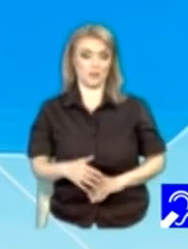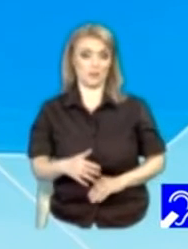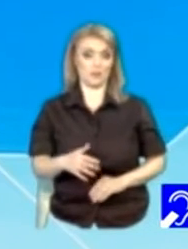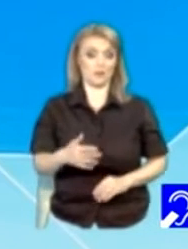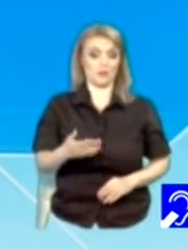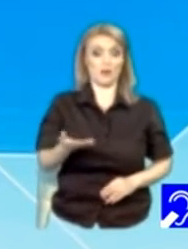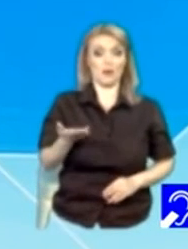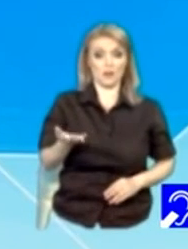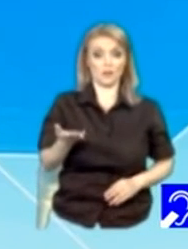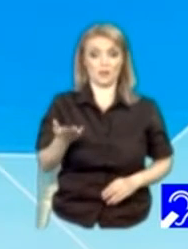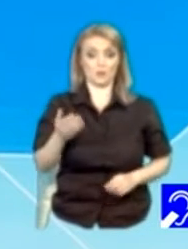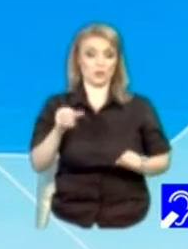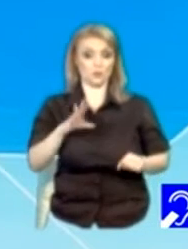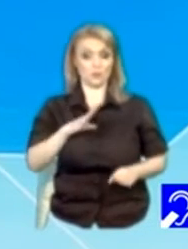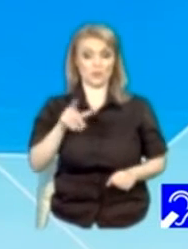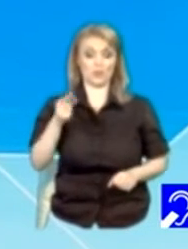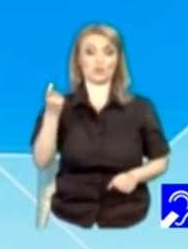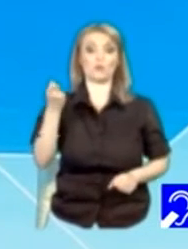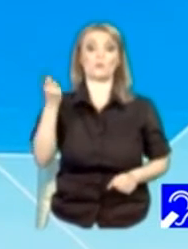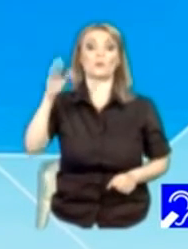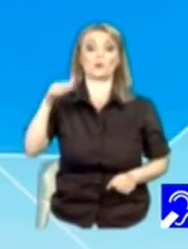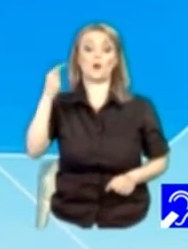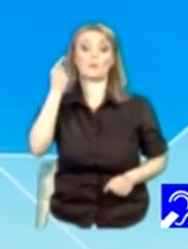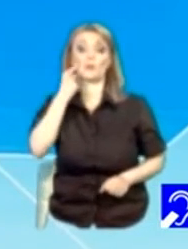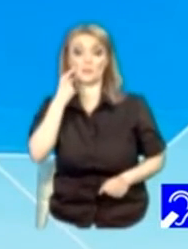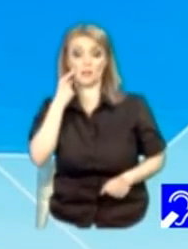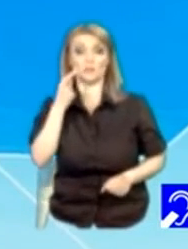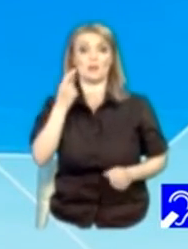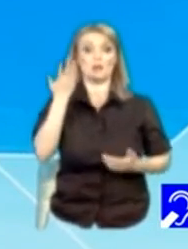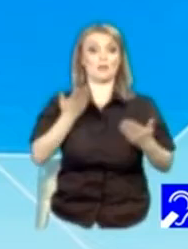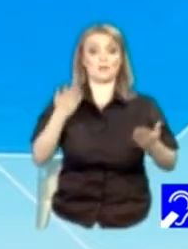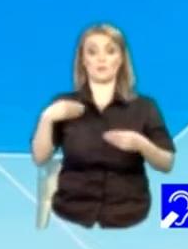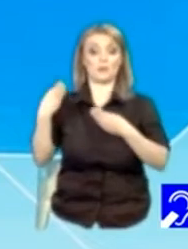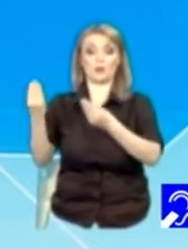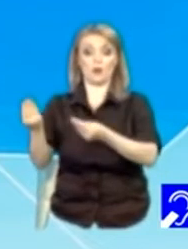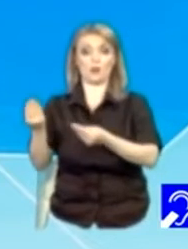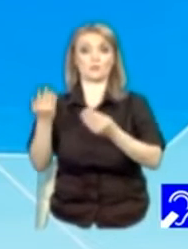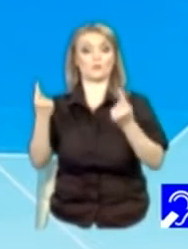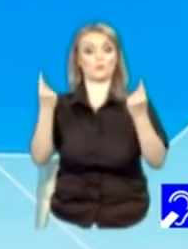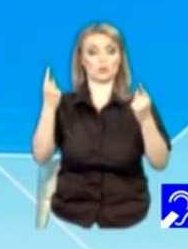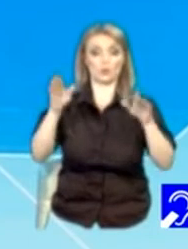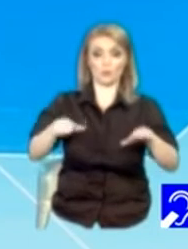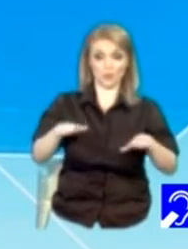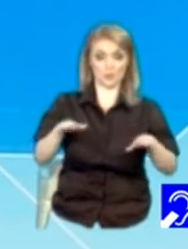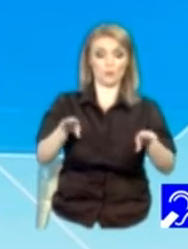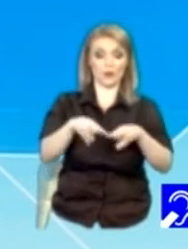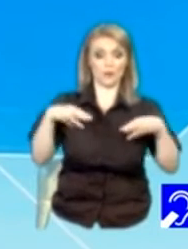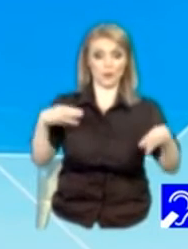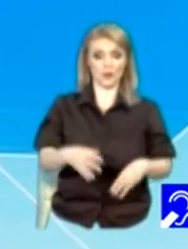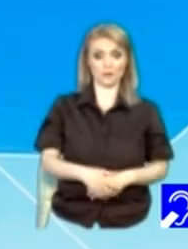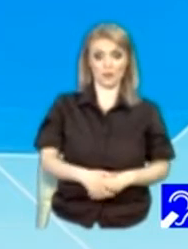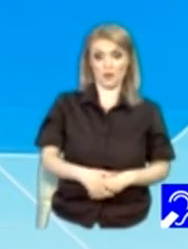din motiv că nu ar obține o funcție sau alta. Ar avea de suferit cetățenii pentru că acorzând votul pentru Partidul Democrație